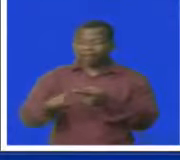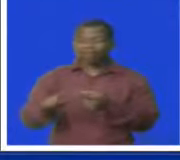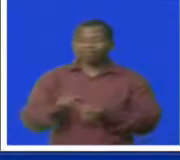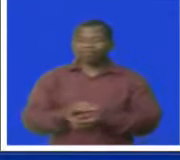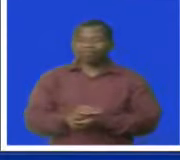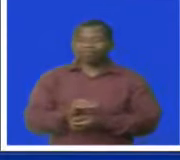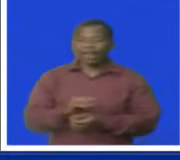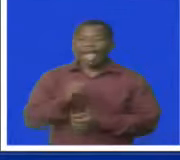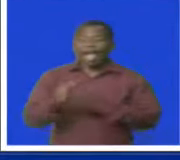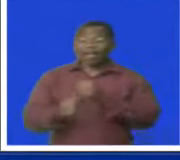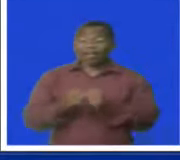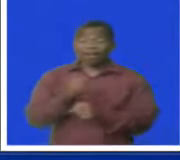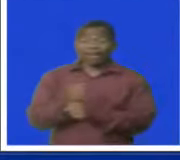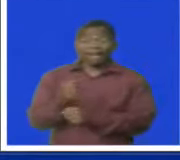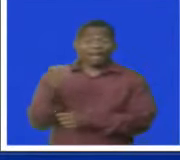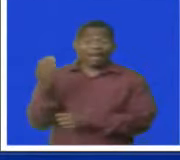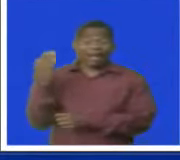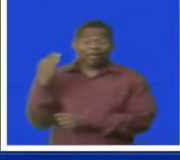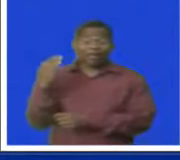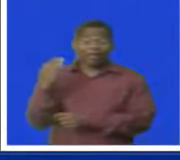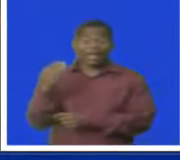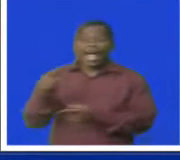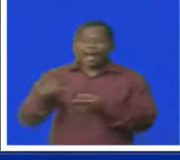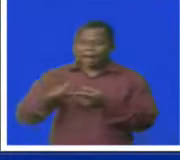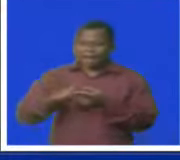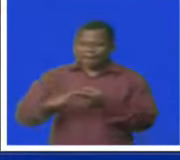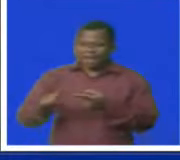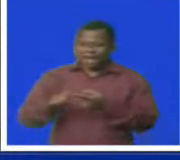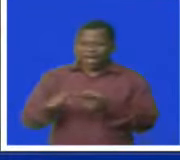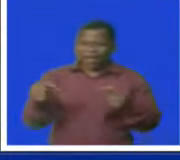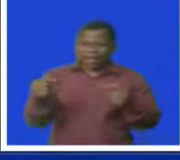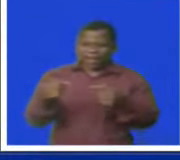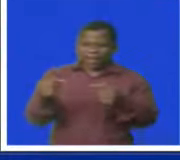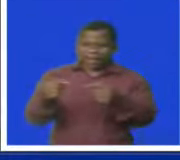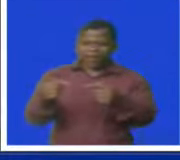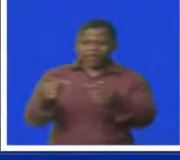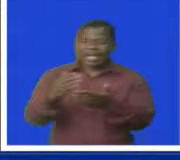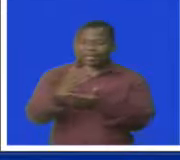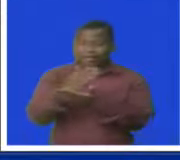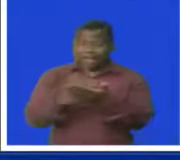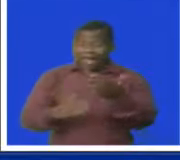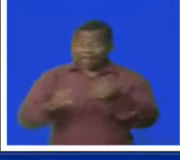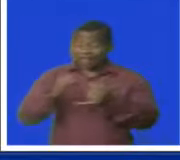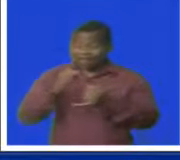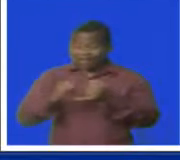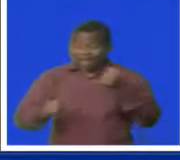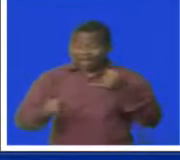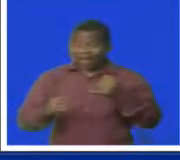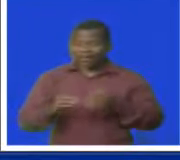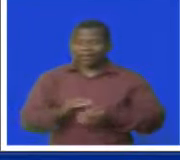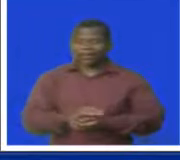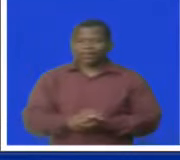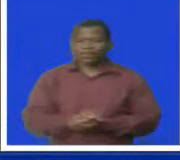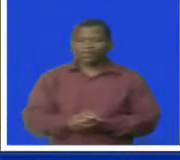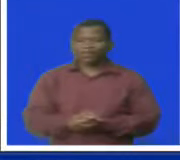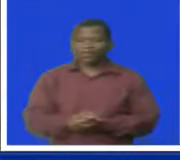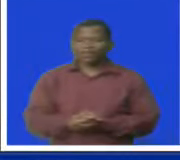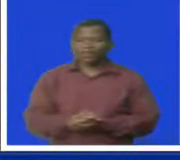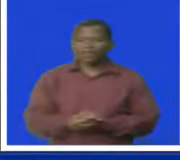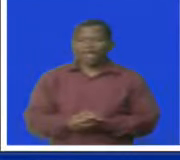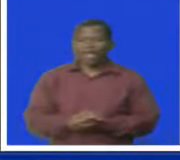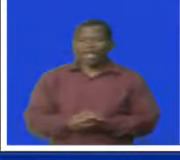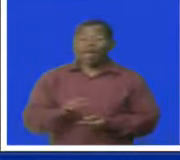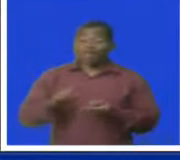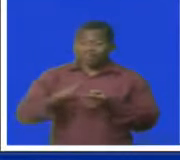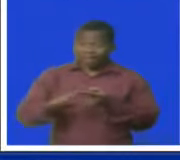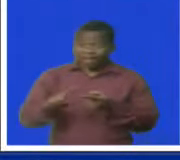semifinals. Emdlalweni wokuqala walenzebe itholeneke neNingizimu Afrika. Kusike nawuqala kumdlalo kwavele kwaba yiNingizimu Afrika lecala